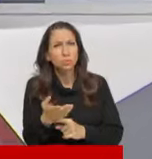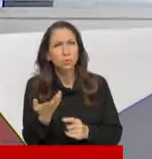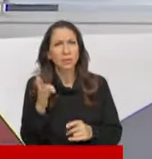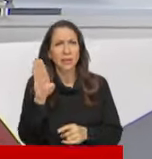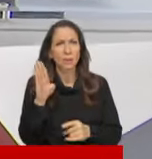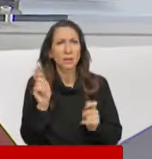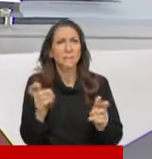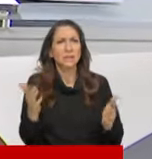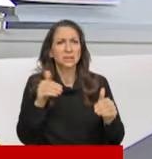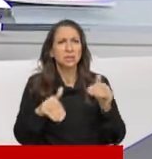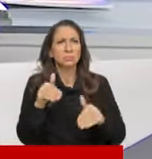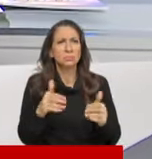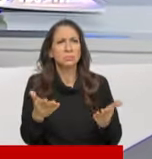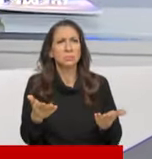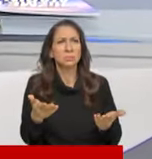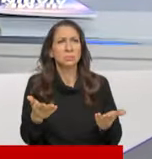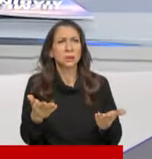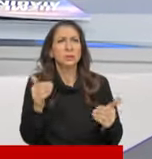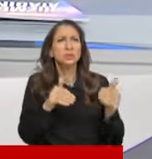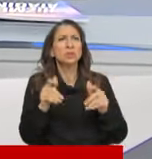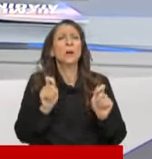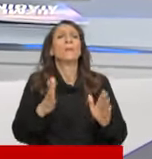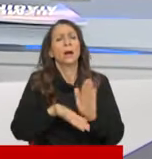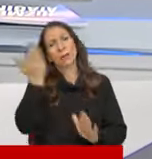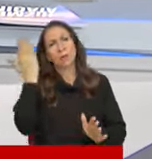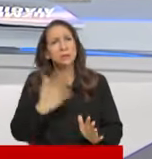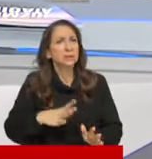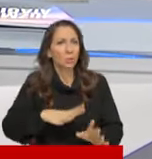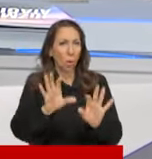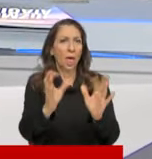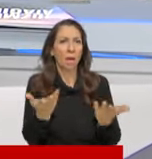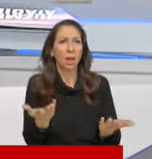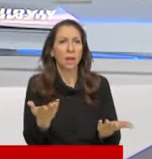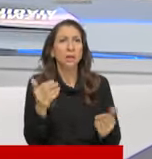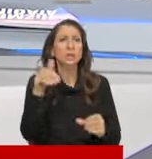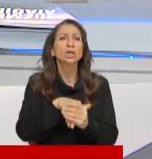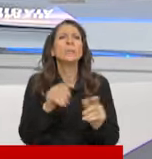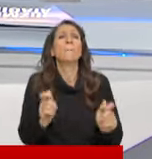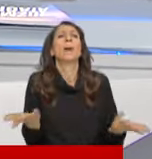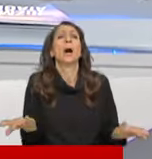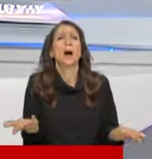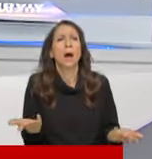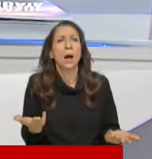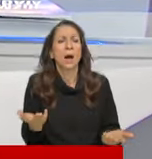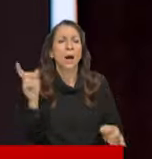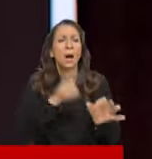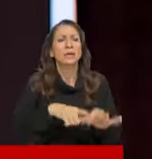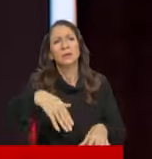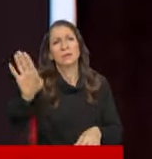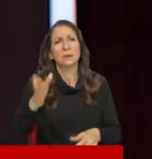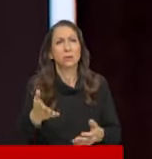Demokrasi ne yapmayın o zaman seçim yapmayın kaldırın zaten niyetiniz de o yapmayın yani atan